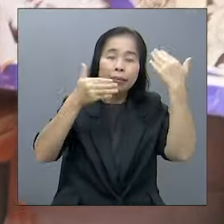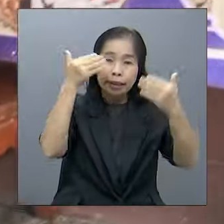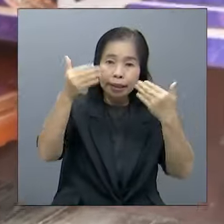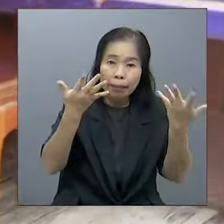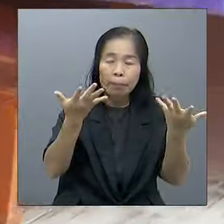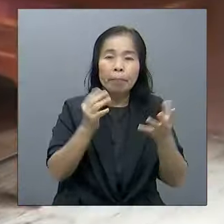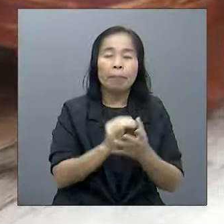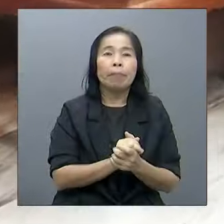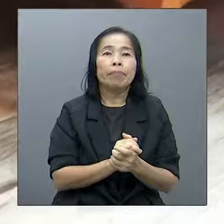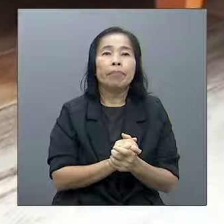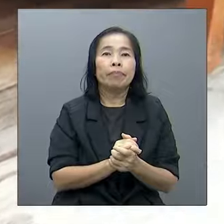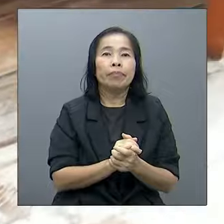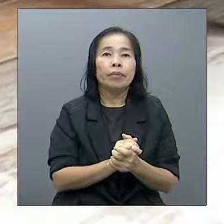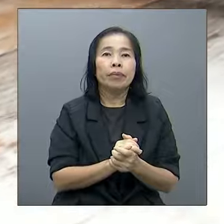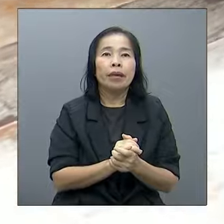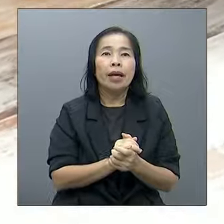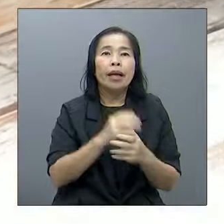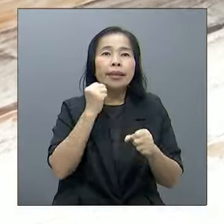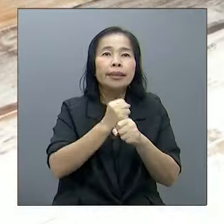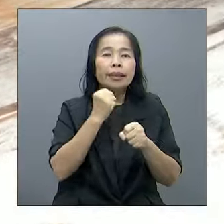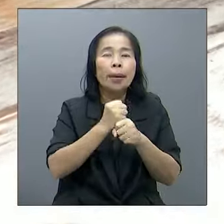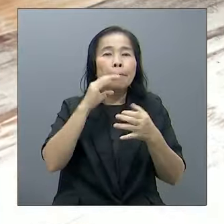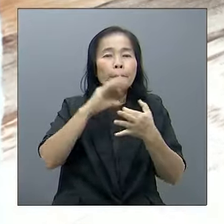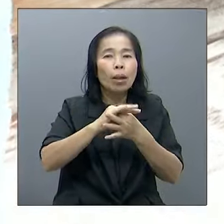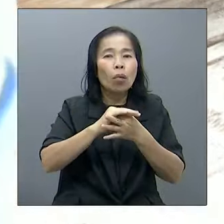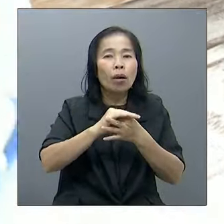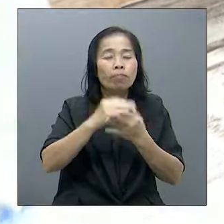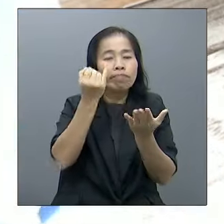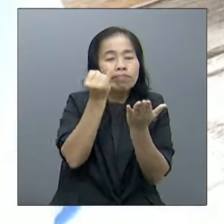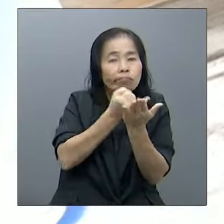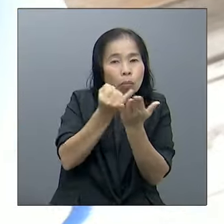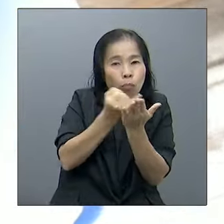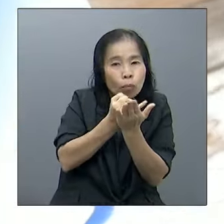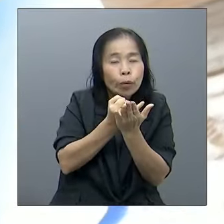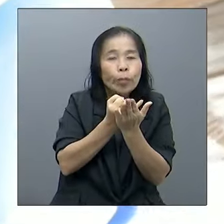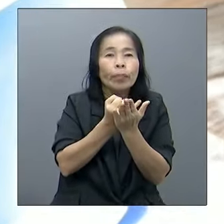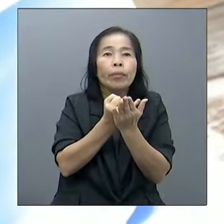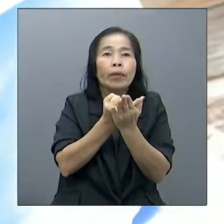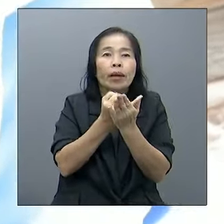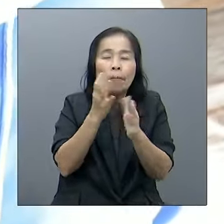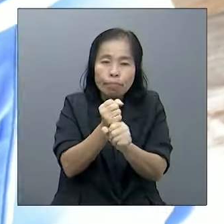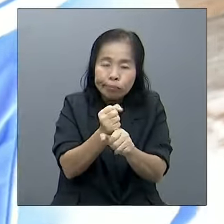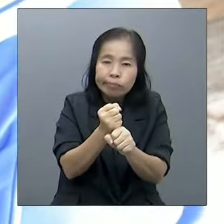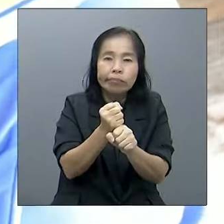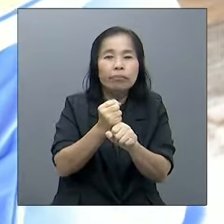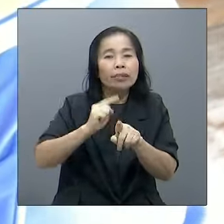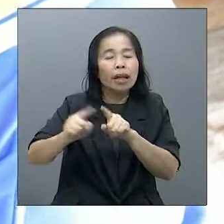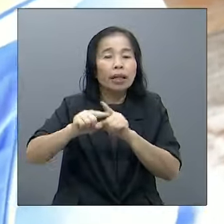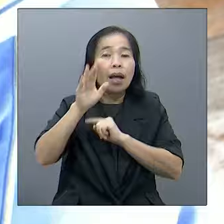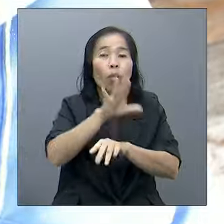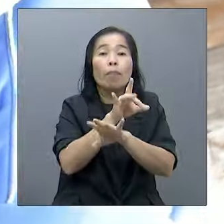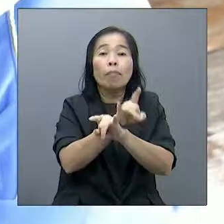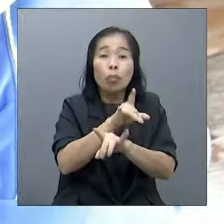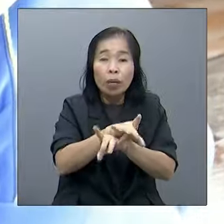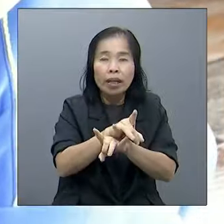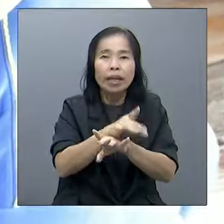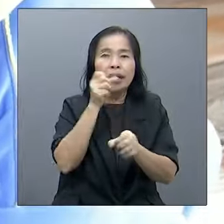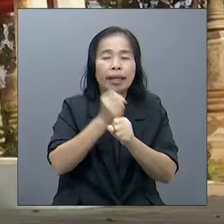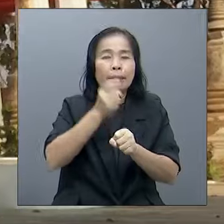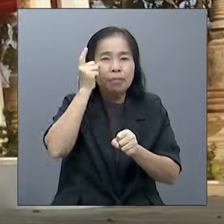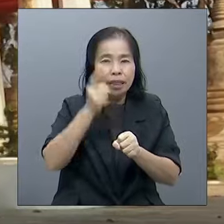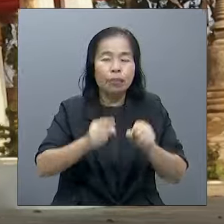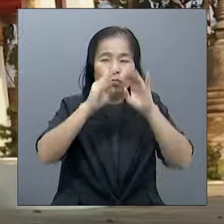ารวมไปถึงเกี่ยวกับงานสกุลช่างเมืองเพชรแต่ละอย่างแต่ละประเด็นเนี่ยให้ใช้เวลาไม่นานแล้วสามารถเรียนรู้ได้จริงจากประสบการณ์จริงที่เขา